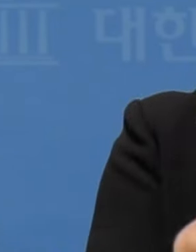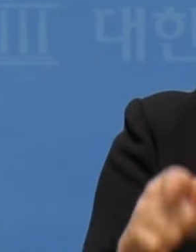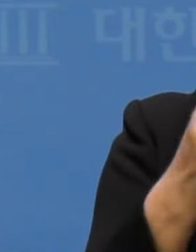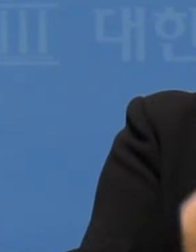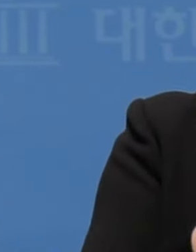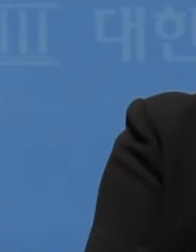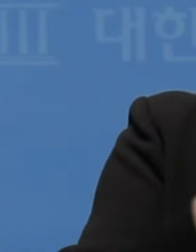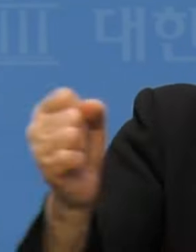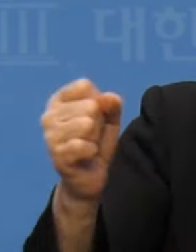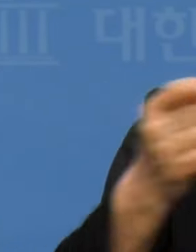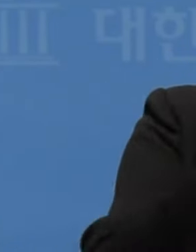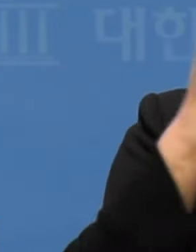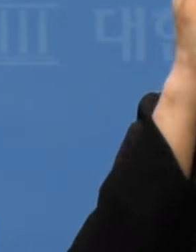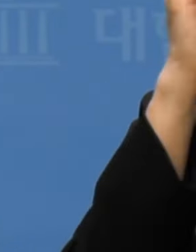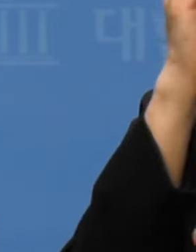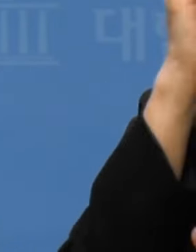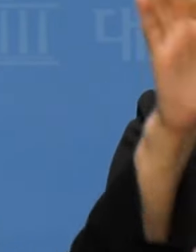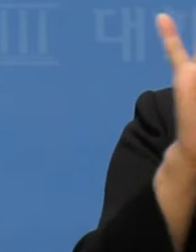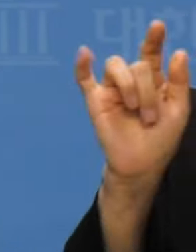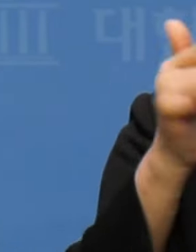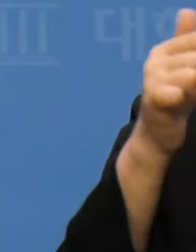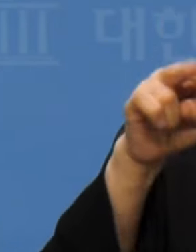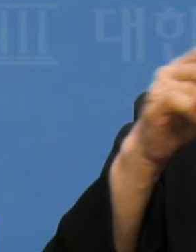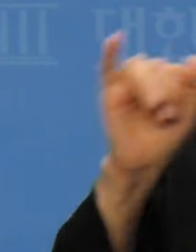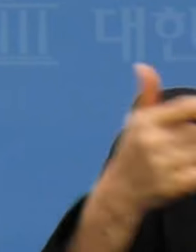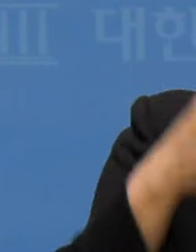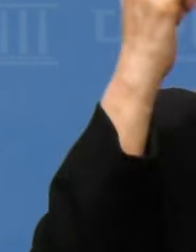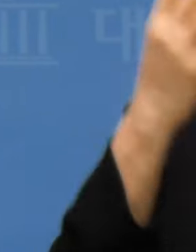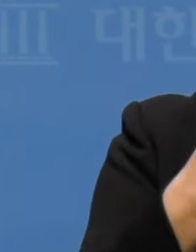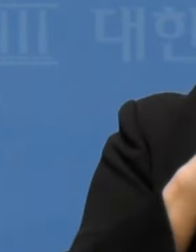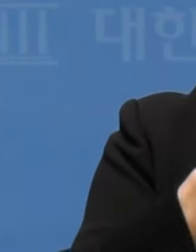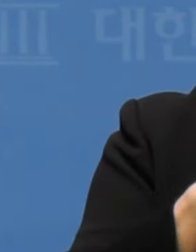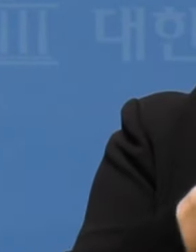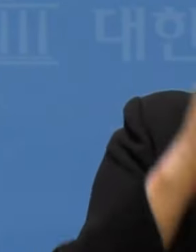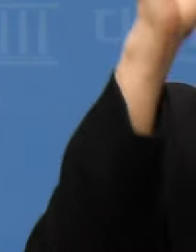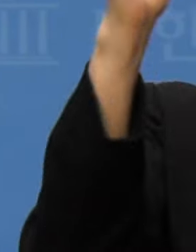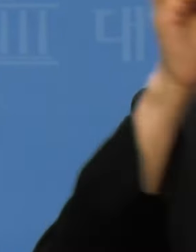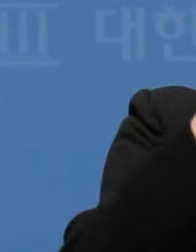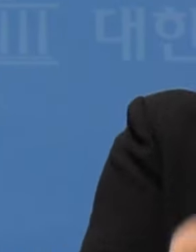됐다는 황당한 증언이 앤서니 파우치 박사의 입을 통해 나온 것입니다.